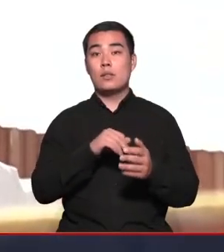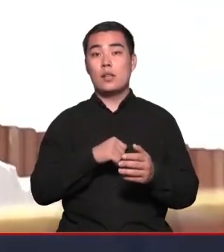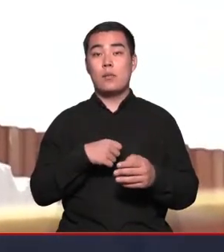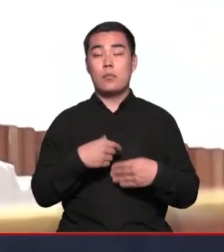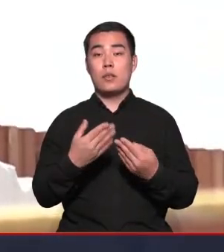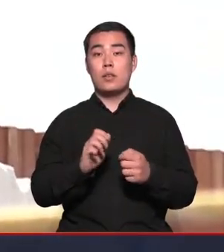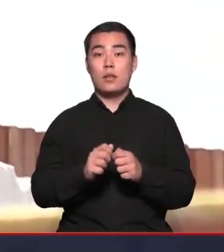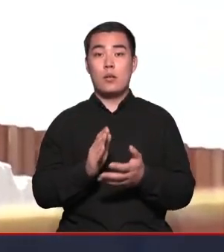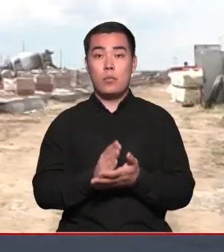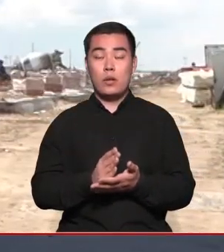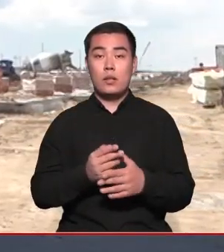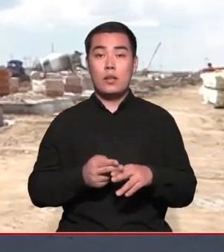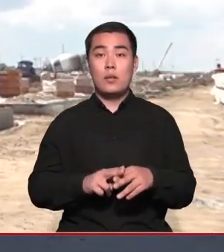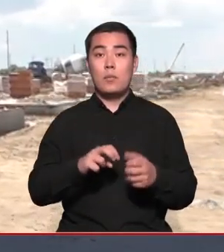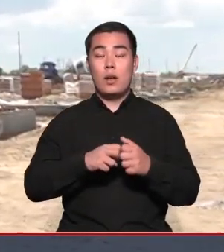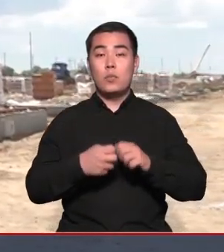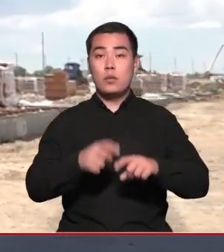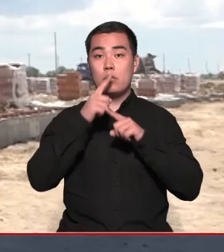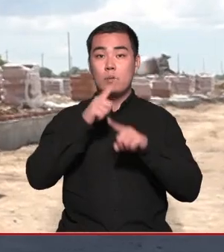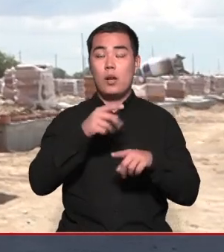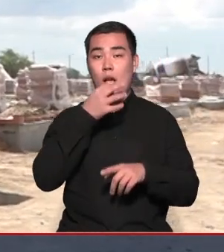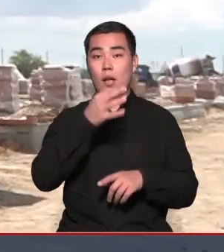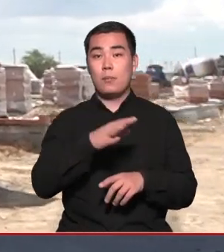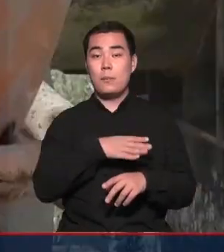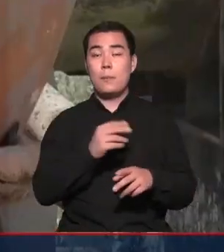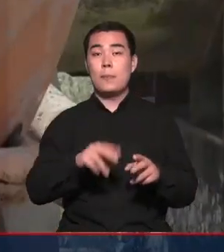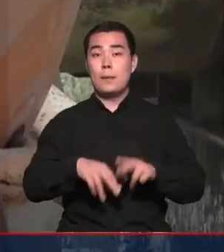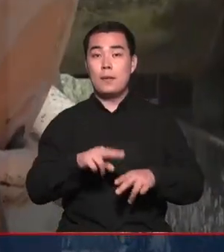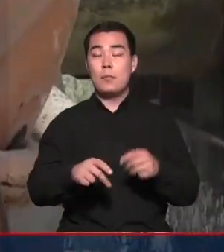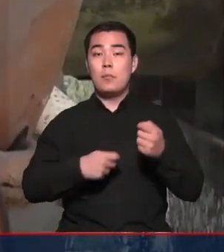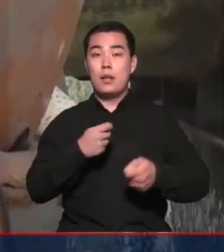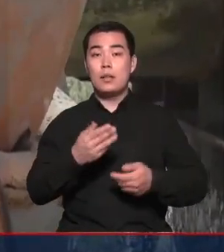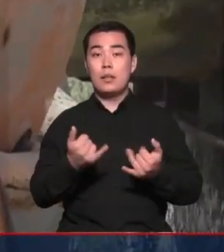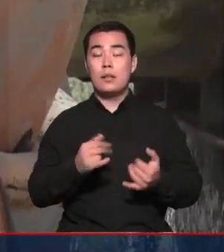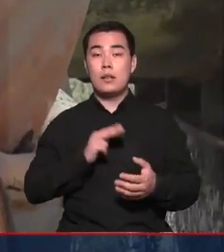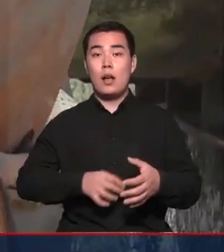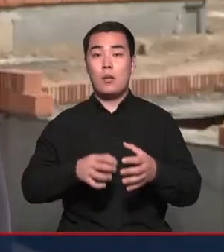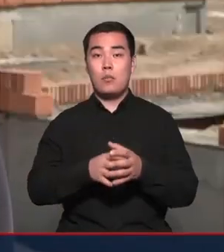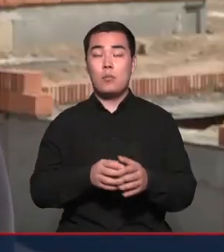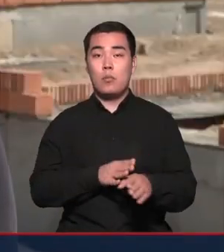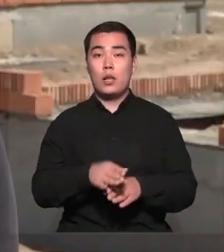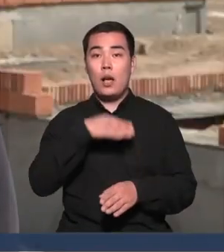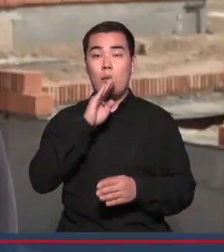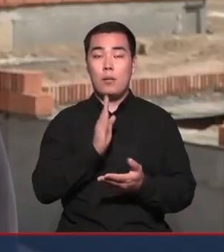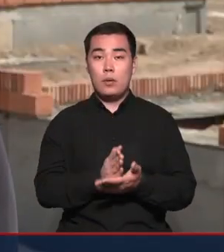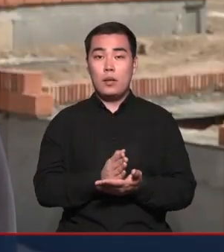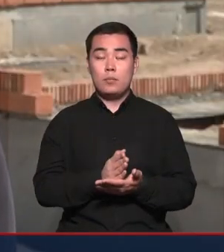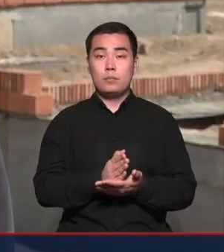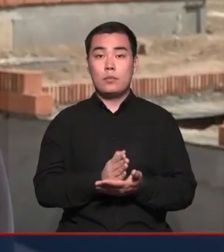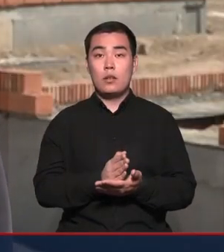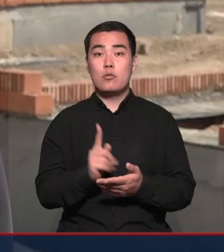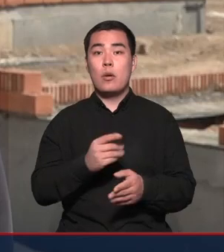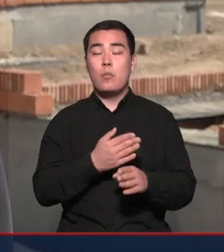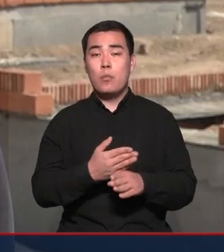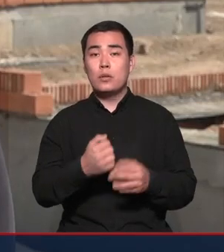береді. Мердігерлер мұндай мәселе болмайды деп отыр. Айтуынша, құрылыс материалдары мен жұмыс күші жеткілікті. Бізде материал жағынан ешқандай